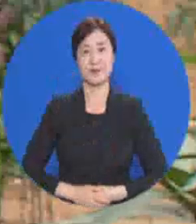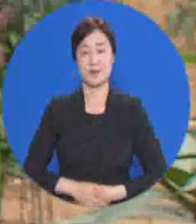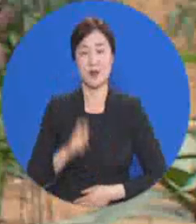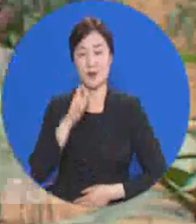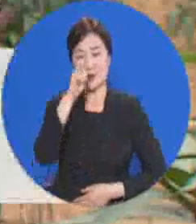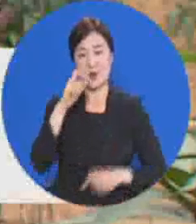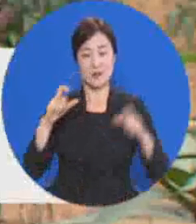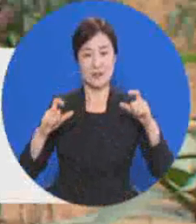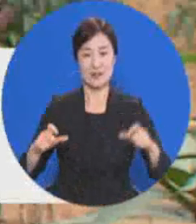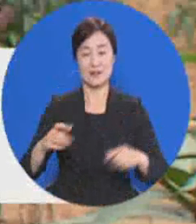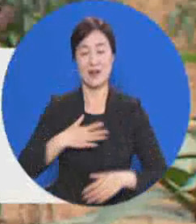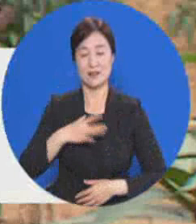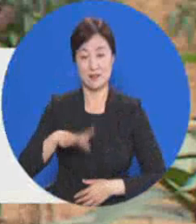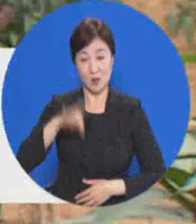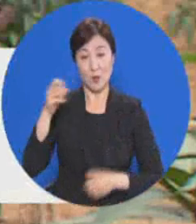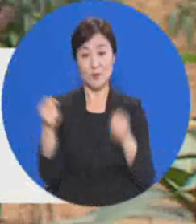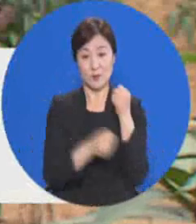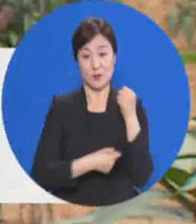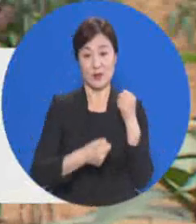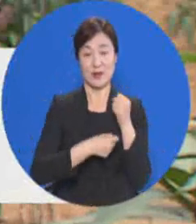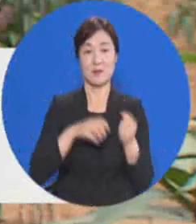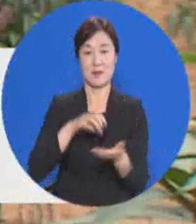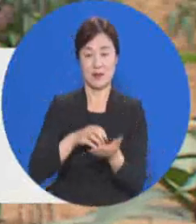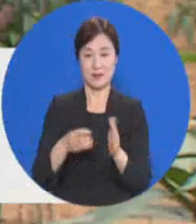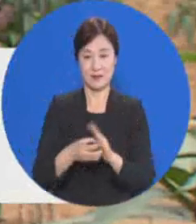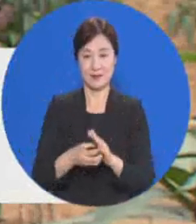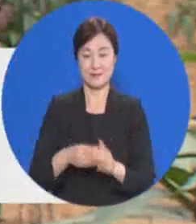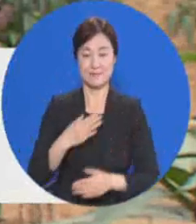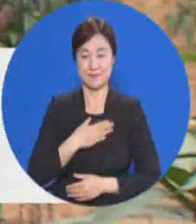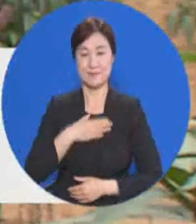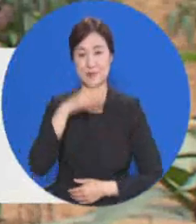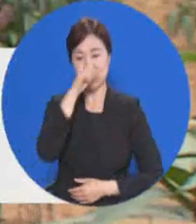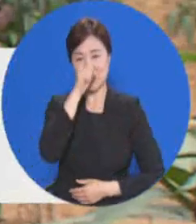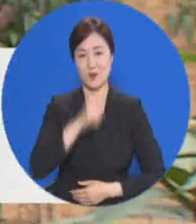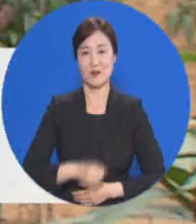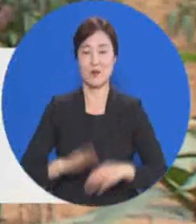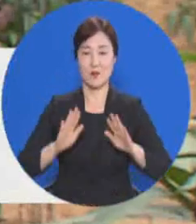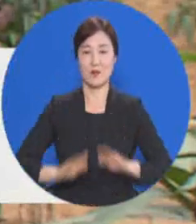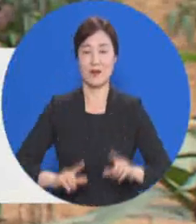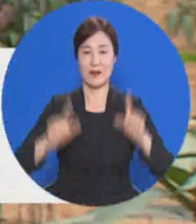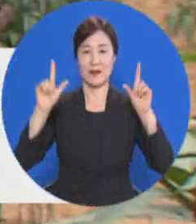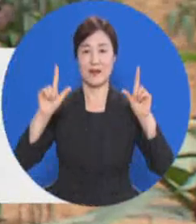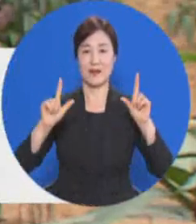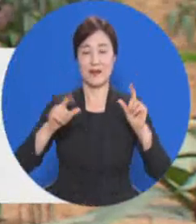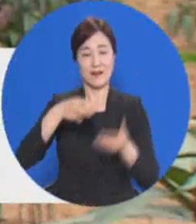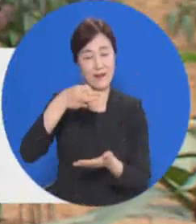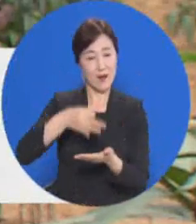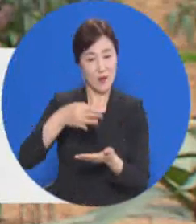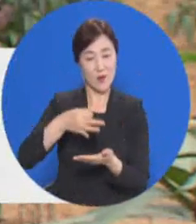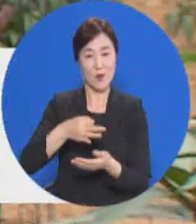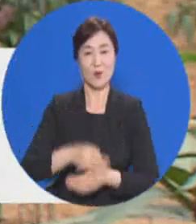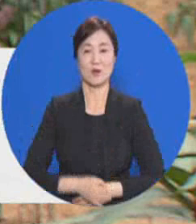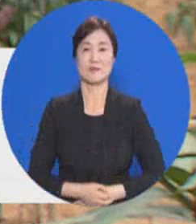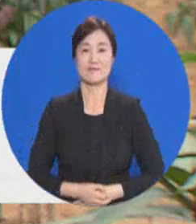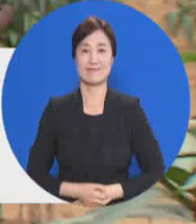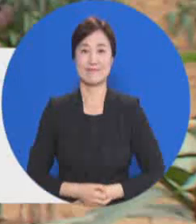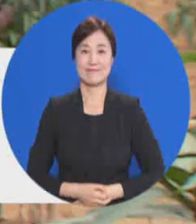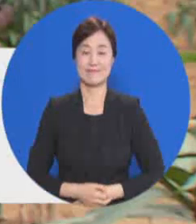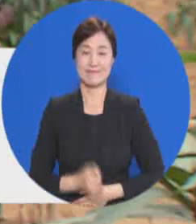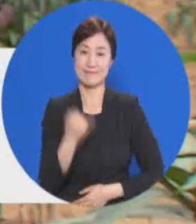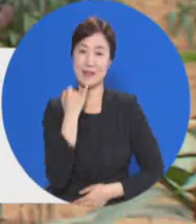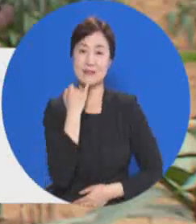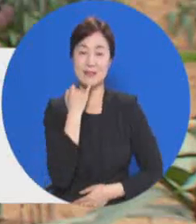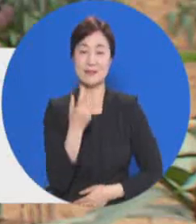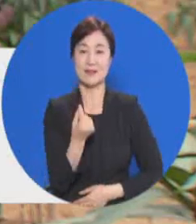고흥에서 제가 첫 수확을 한 만큼 기분도 좋고 올해 가격 면에서도 상당히